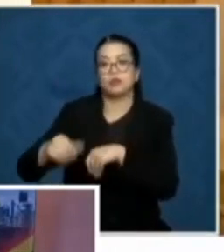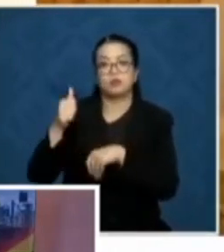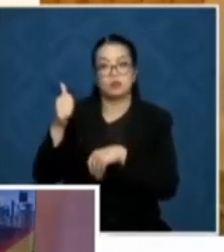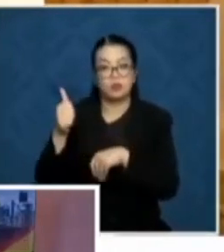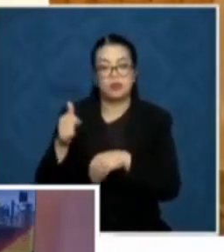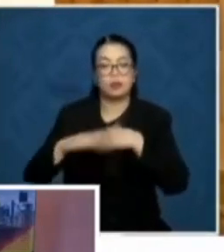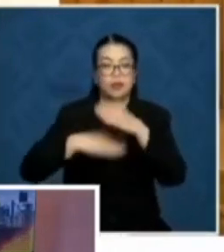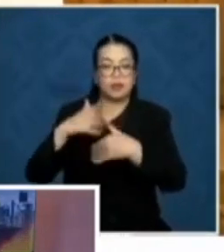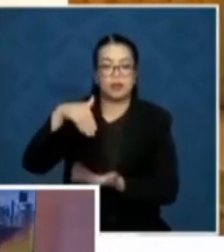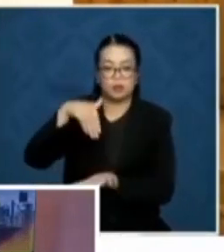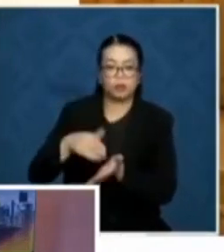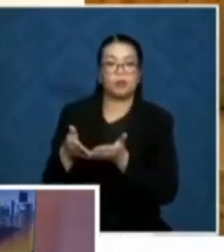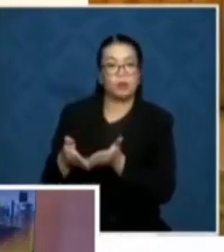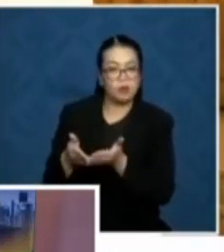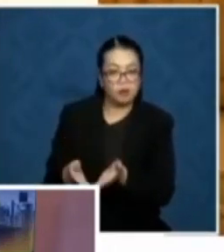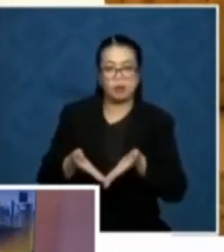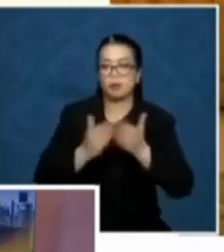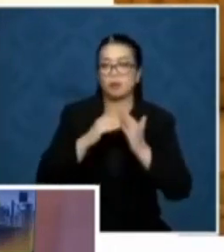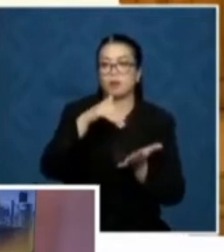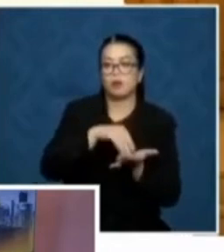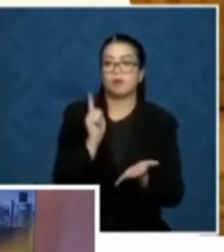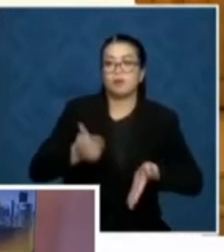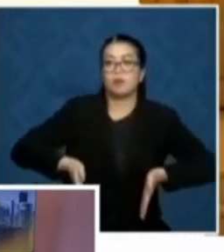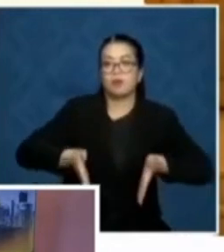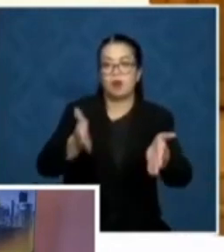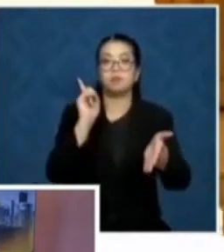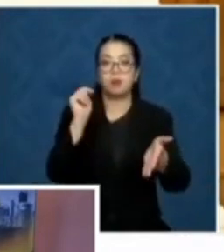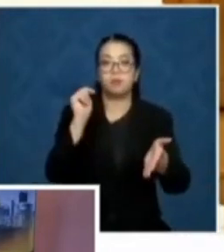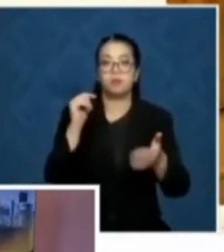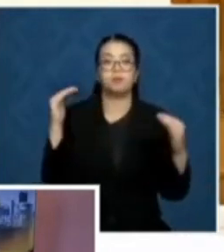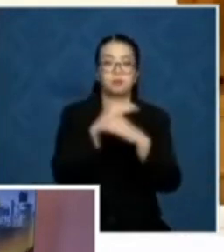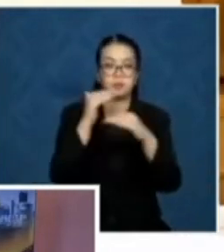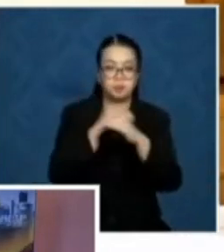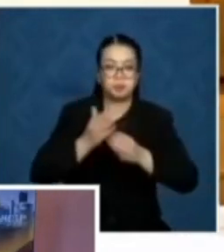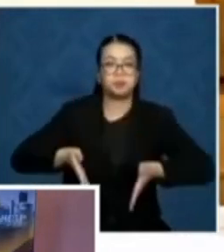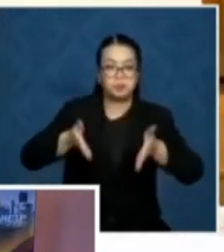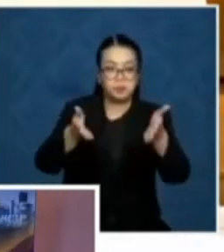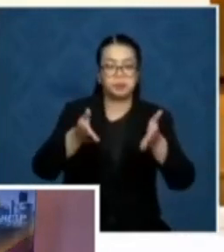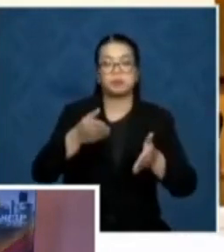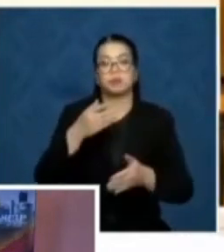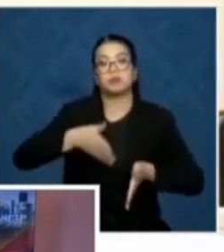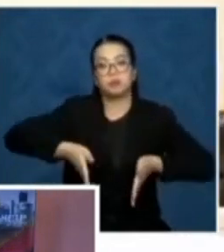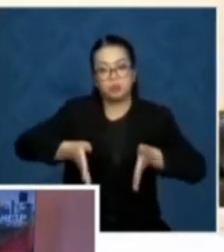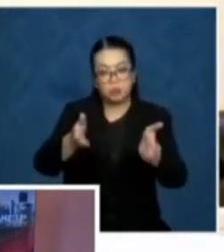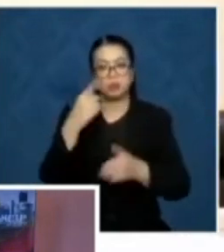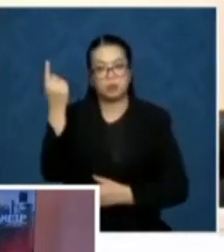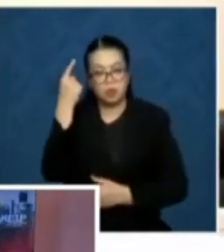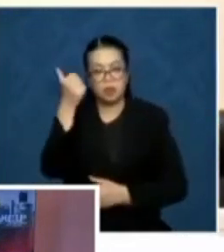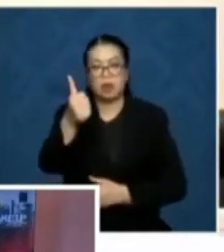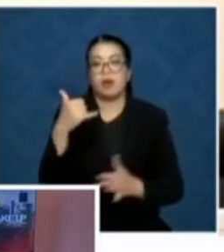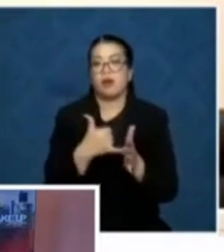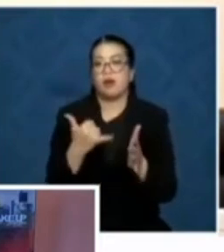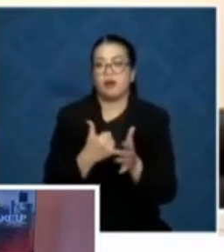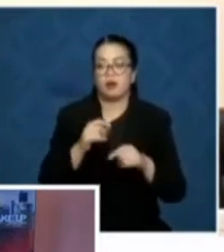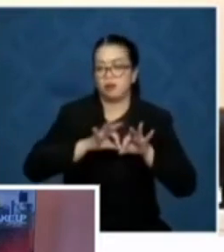ขึ้นไปอยู่ตำแหน่งนี้หรือไปเป็นฝ่ายบริหารคุณจะหน้าเหมือนประยุทธ์หมด คือตราบใดที่ยังเป็นรัฐธรรมนูญฉบับนี้อยู่เนี่ยไม่ว่า